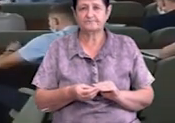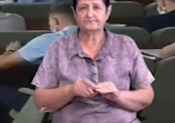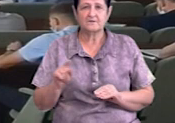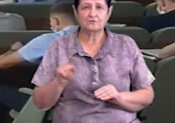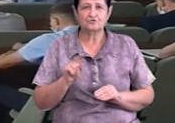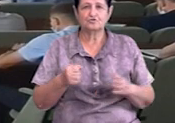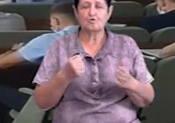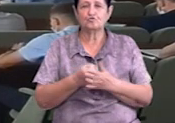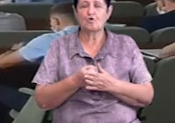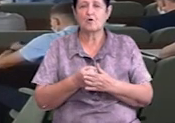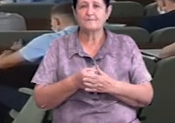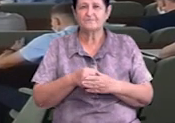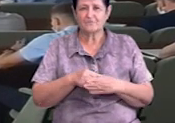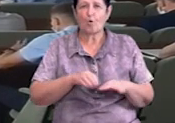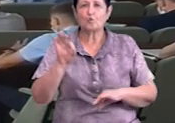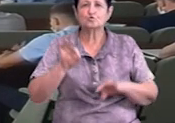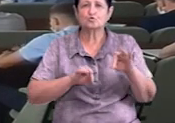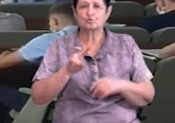конструкції в актовому залі і спортивному залі.